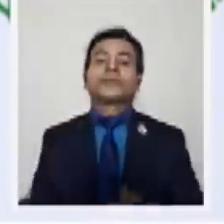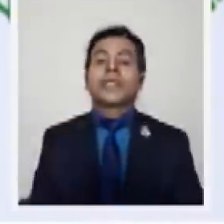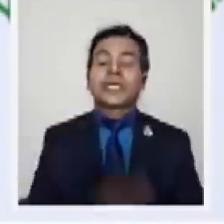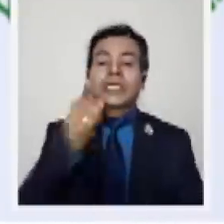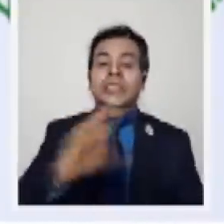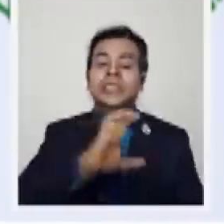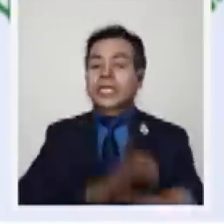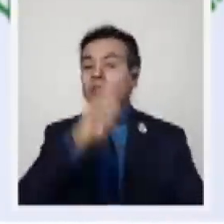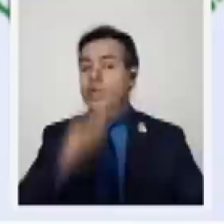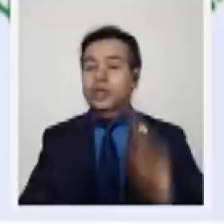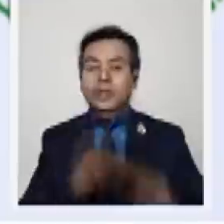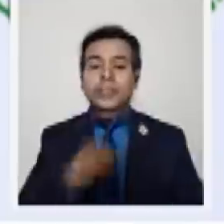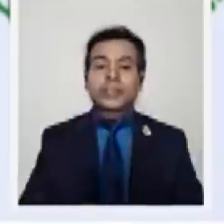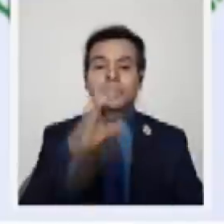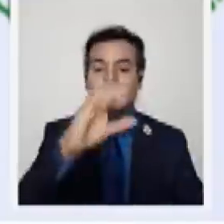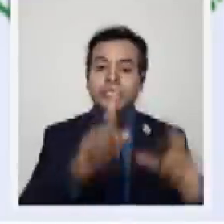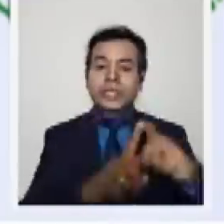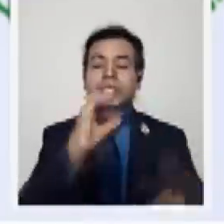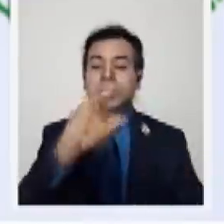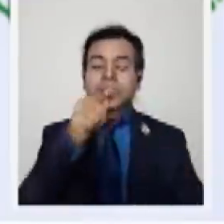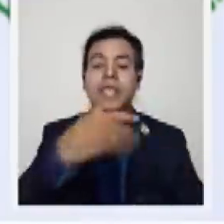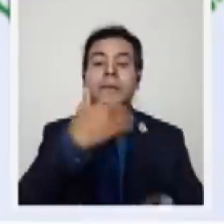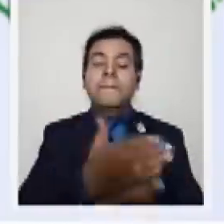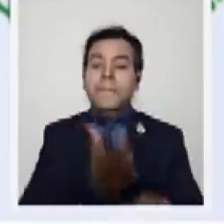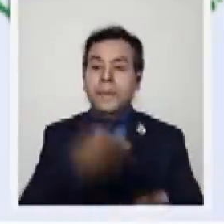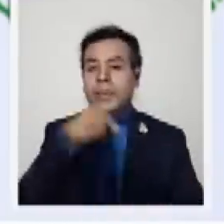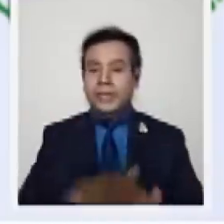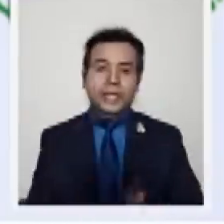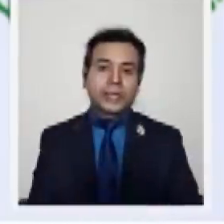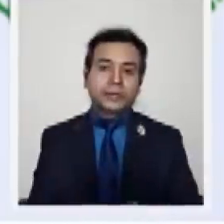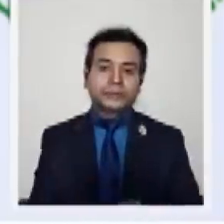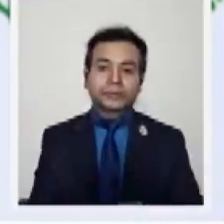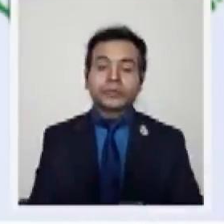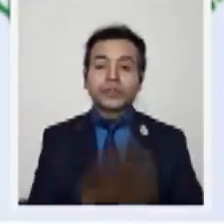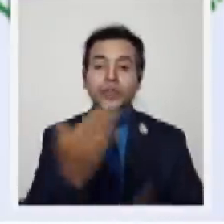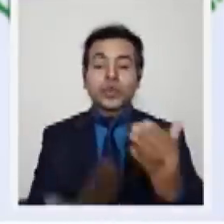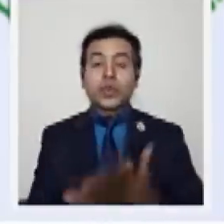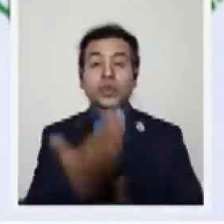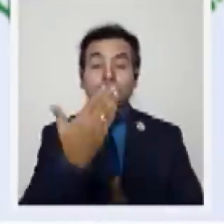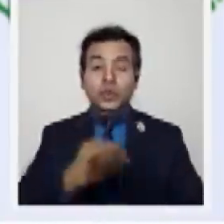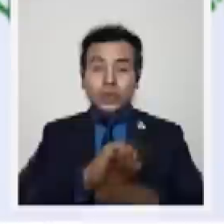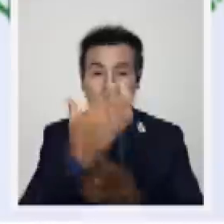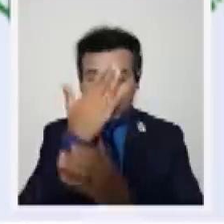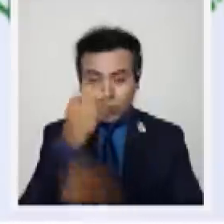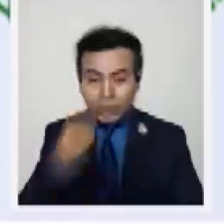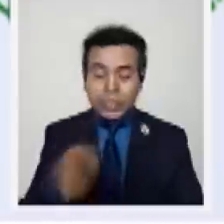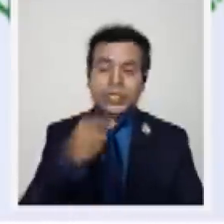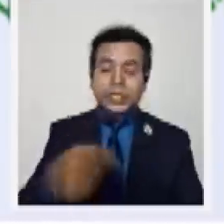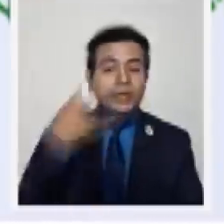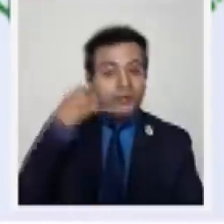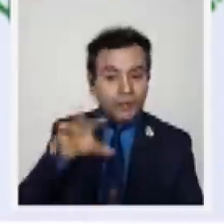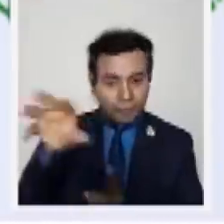চিকিৎসক। এখানে উল্লেখ করতে চাই, স্বাস্থ্য অধিদপ্তরের সিডিসি বিভাগ বা কমিউনিকেবল ডিজিজ কন্ট্রোল বিভাগ